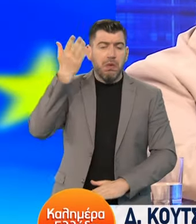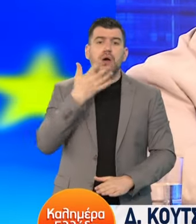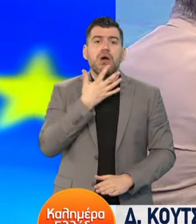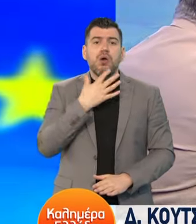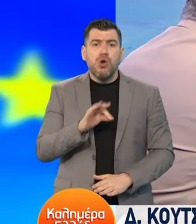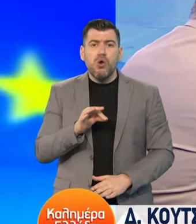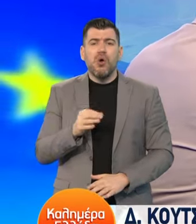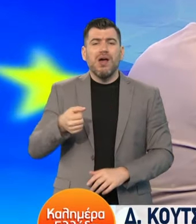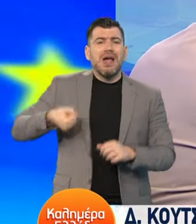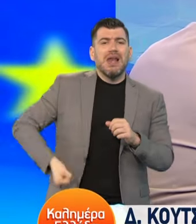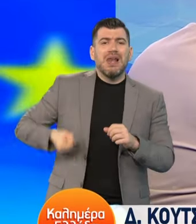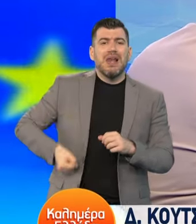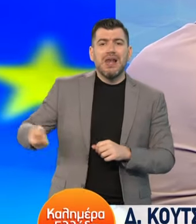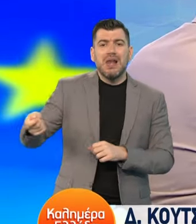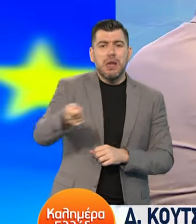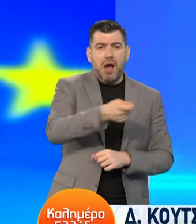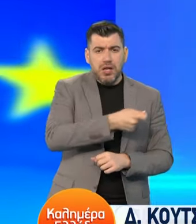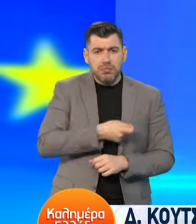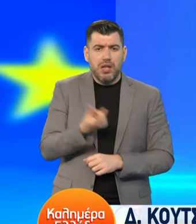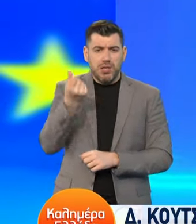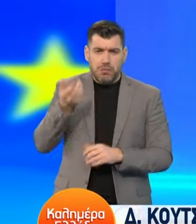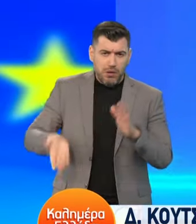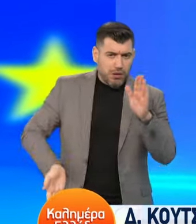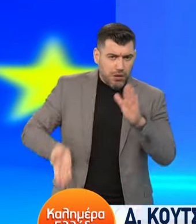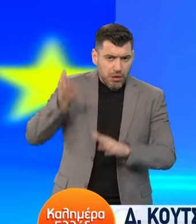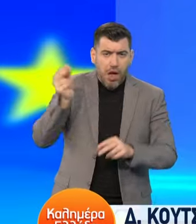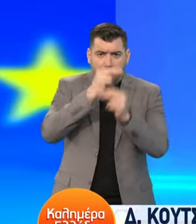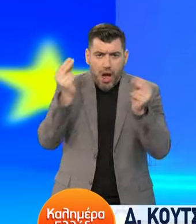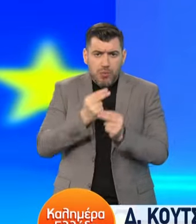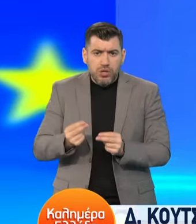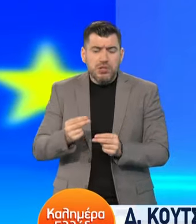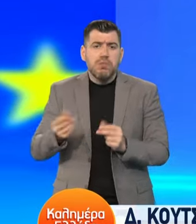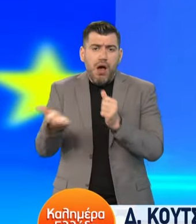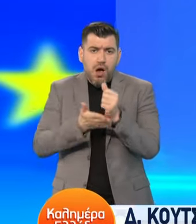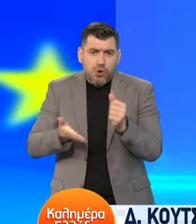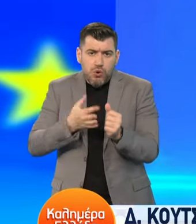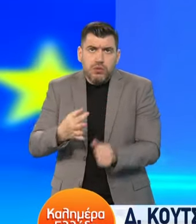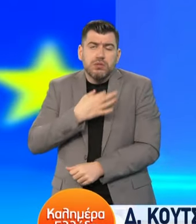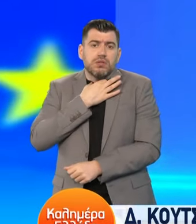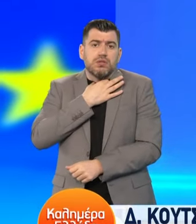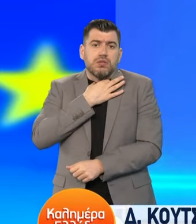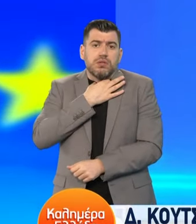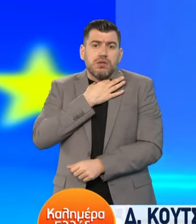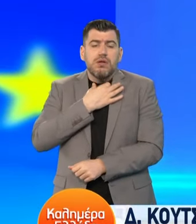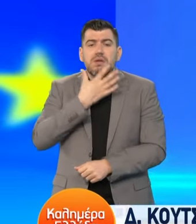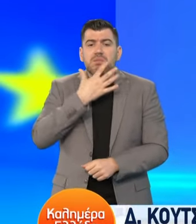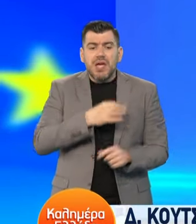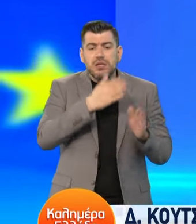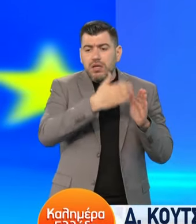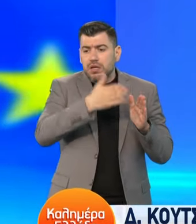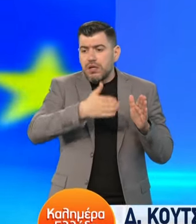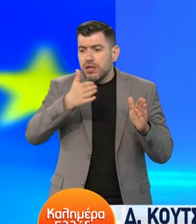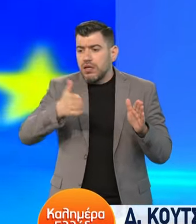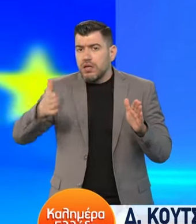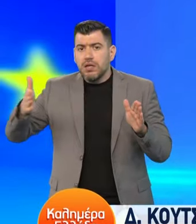λοιπάσματα που μετακυλίονται στο κόστος παραγωγής του αγρότη, και όλα αυτά είναι ένα ντόμινο εξελίξεων